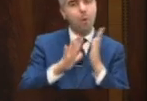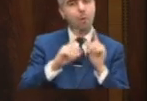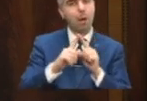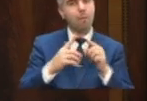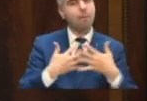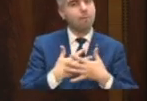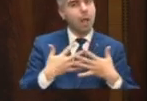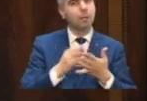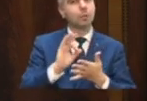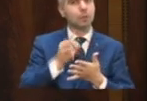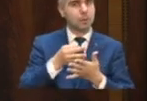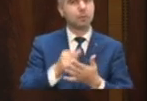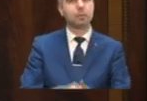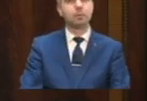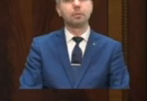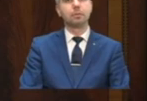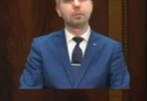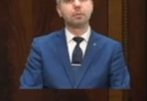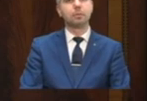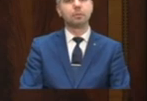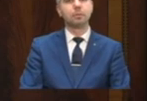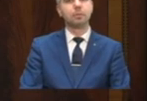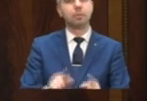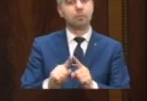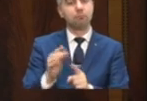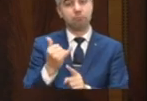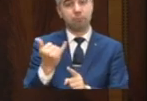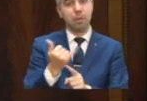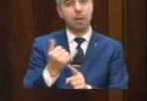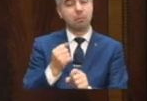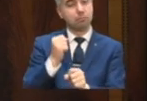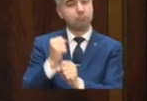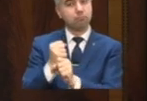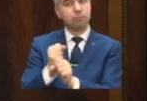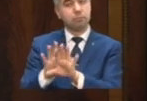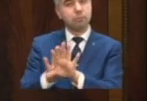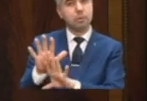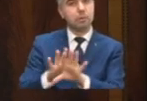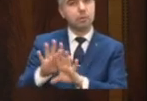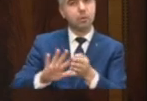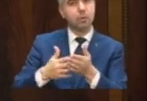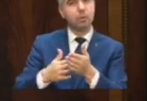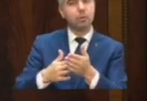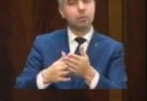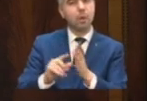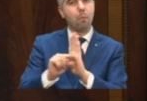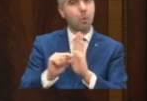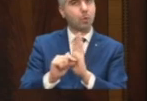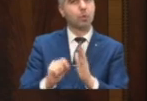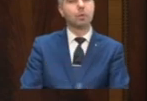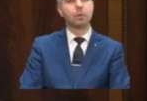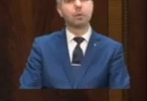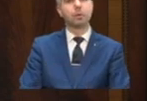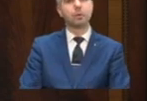المسار اللي عنده واحد الدور عملي واستراتيجي في هذا الموضوع هذا.